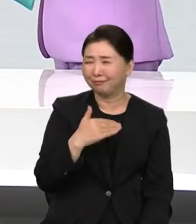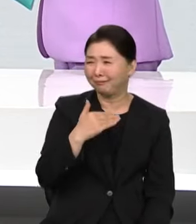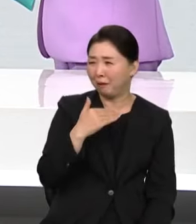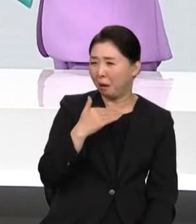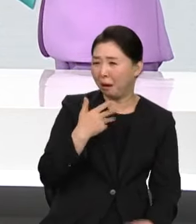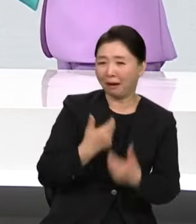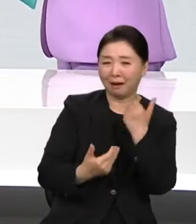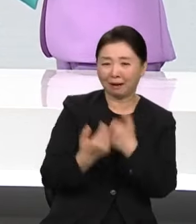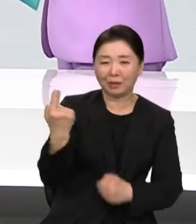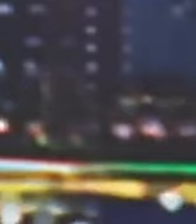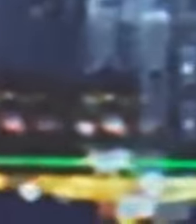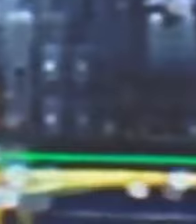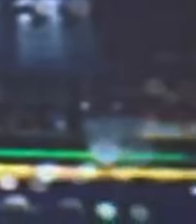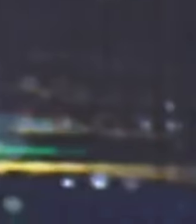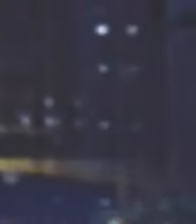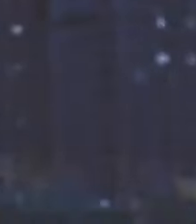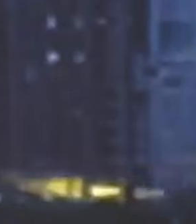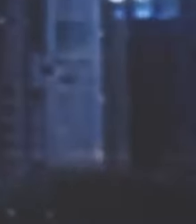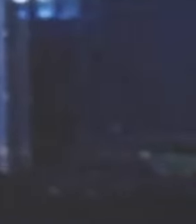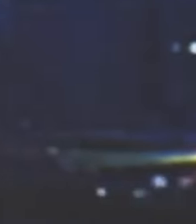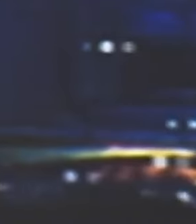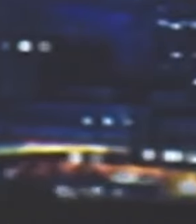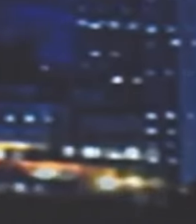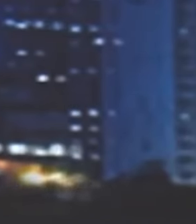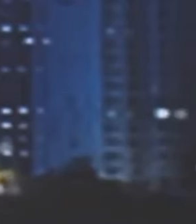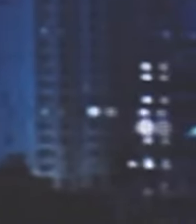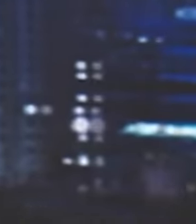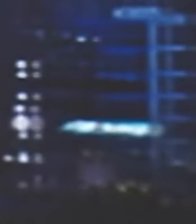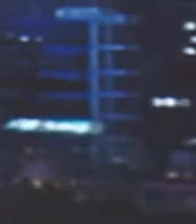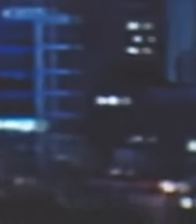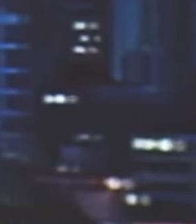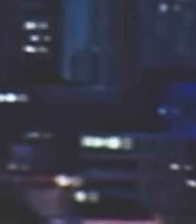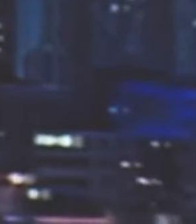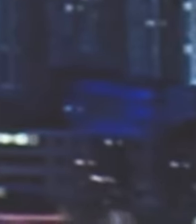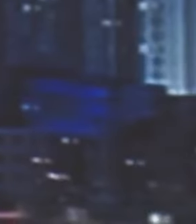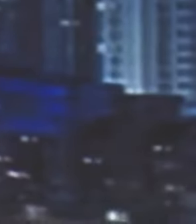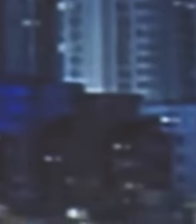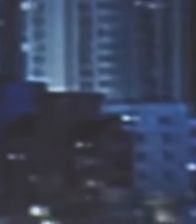아닐까 이런 생각이 들기도 하네요. JTBC